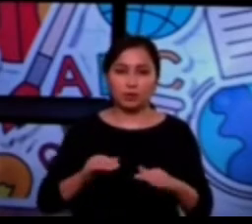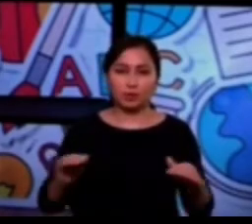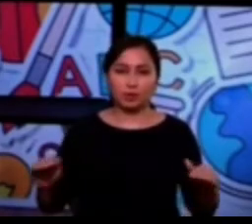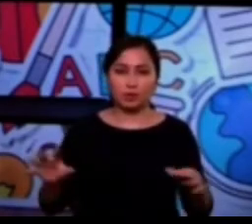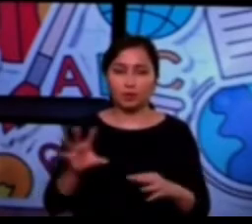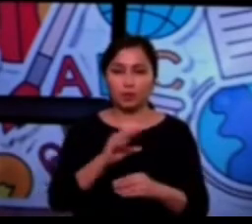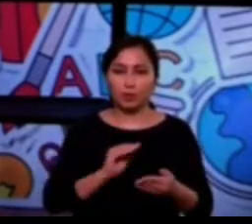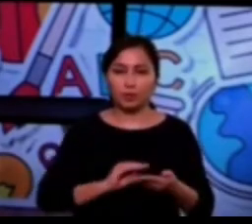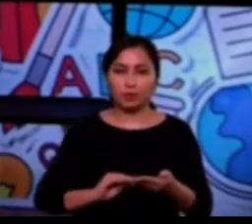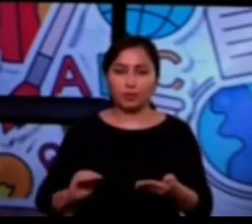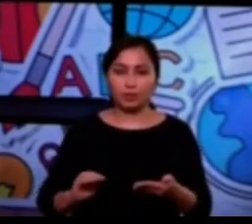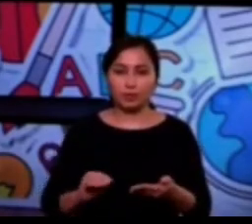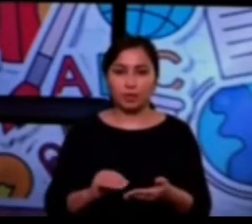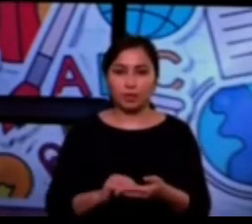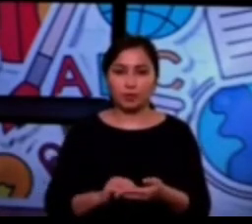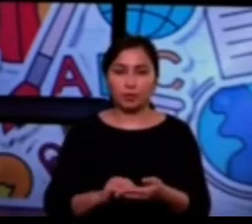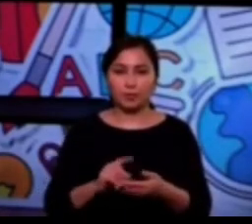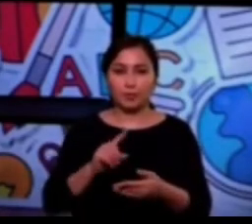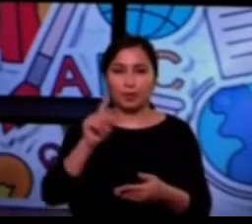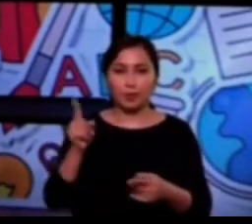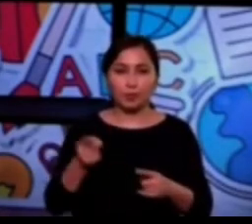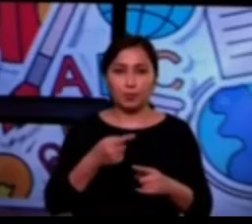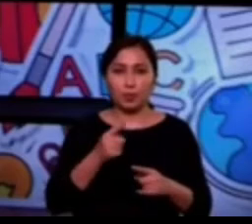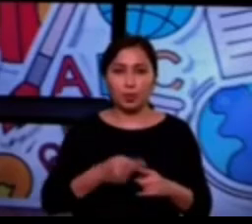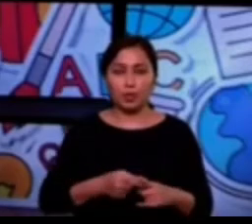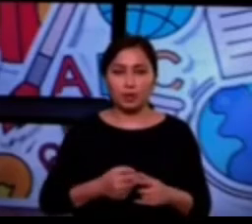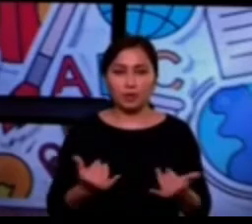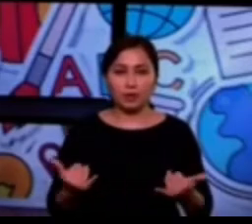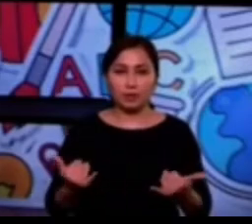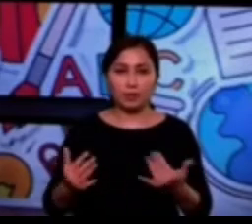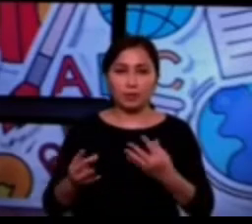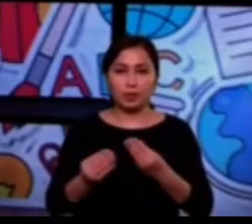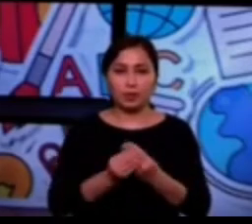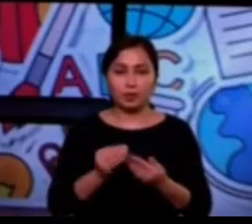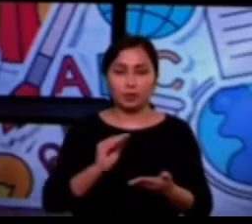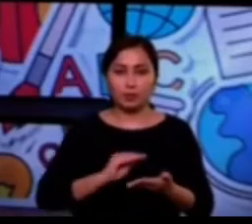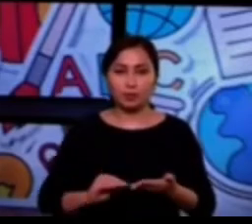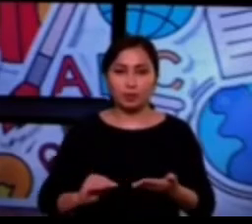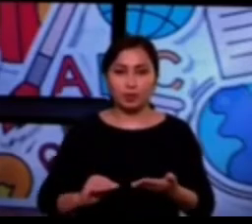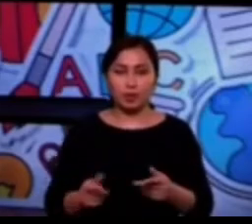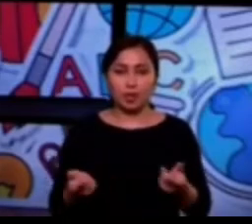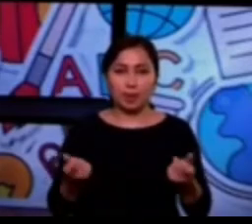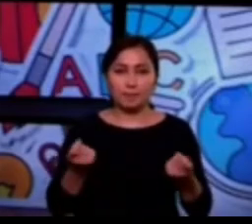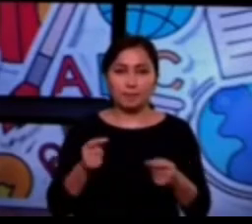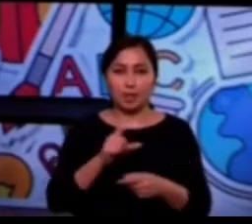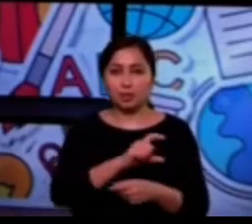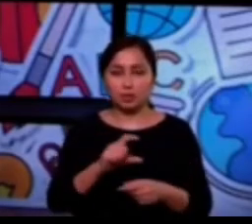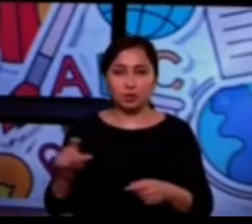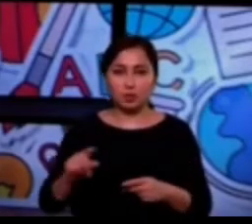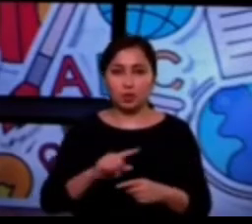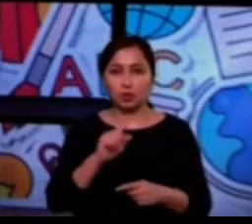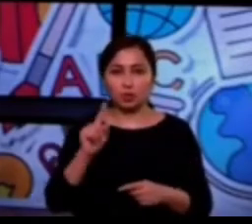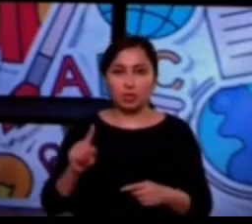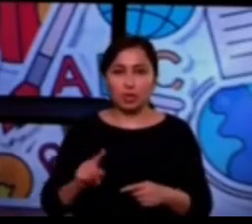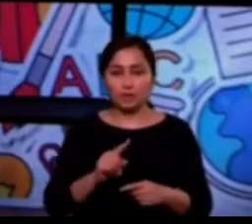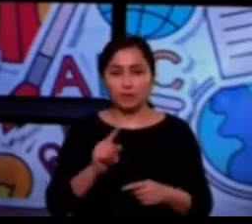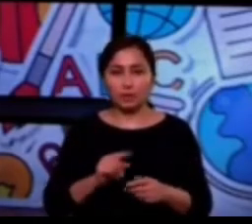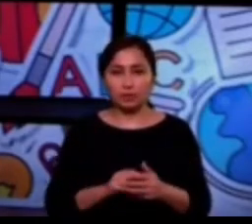вы писали полуовал, а теперь мы с вами пишем малый строчный